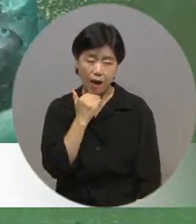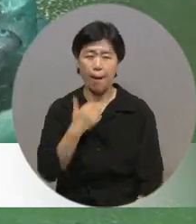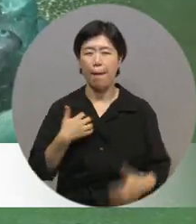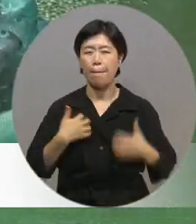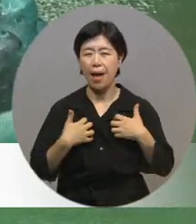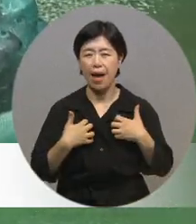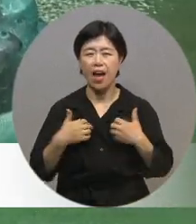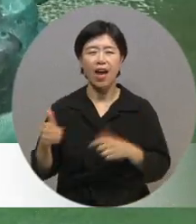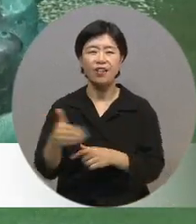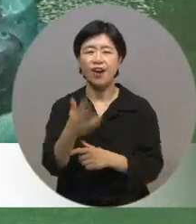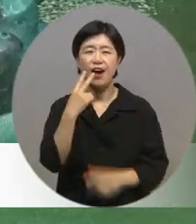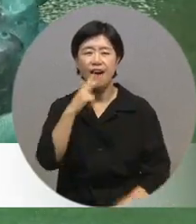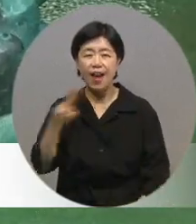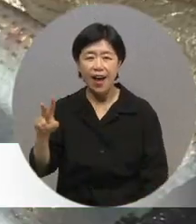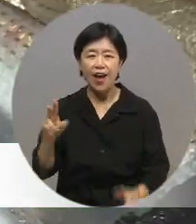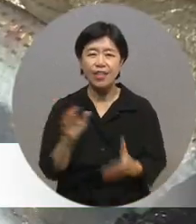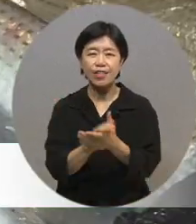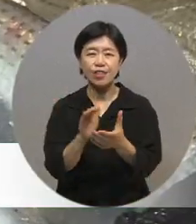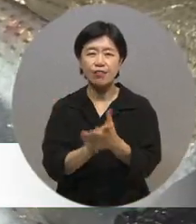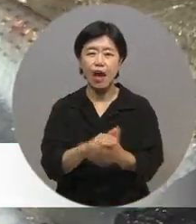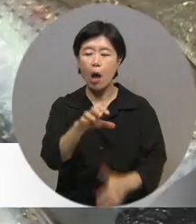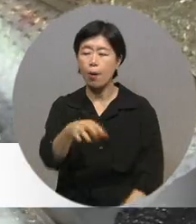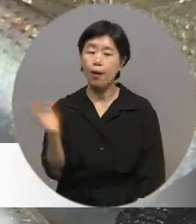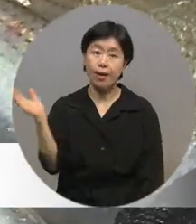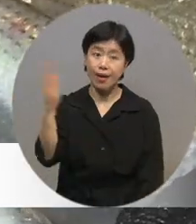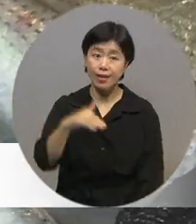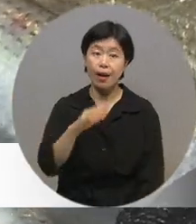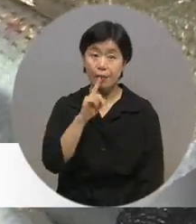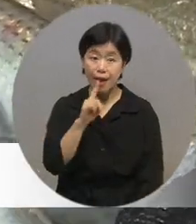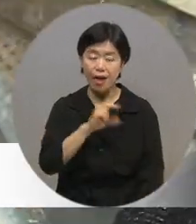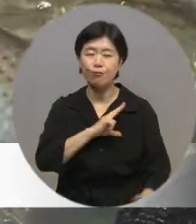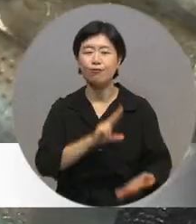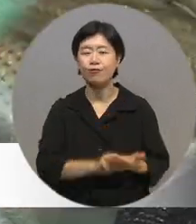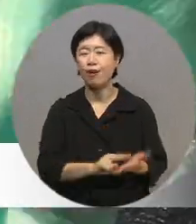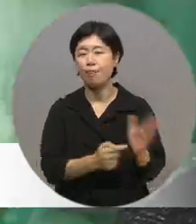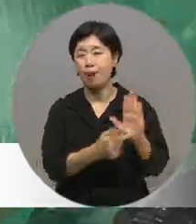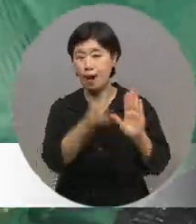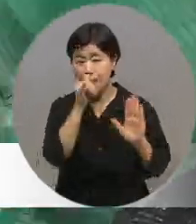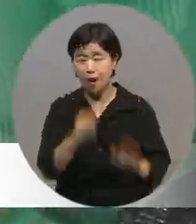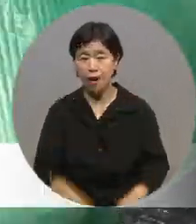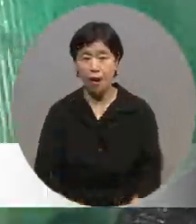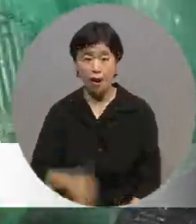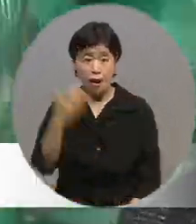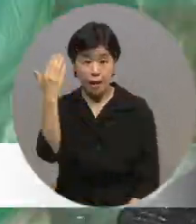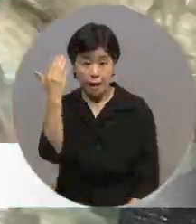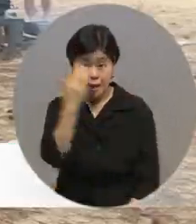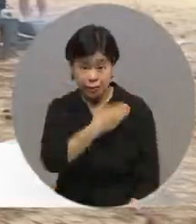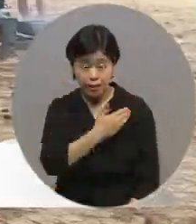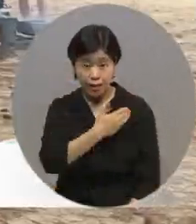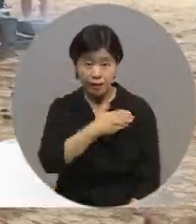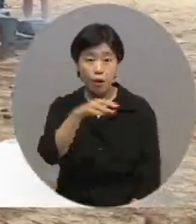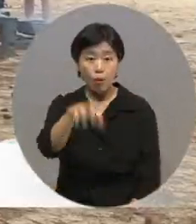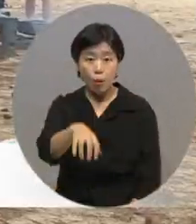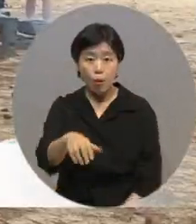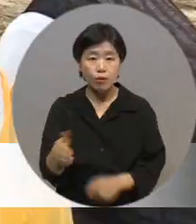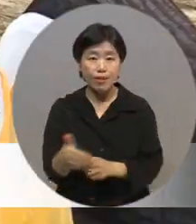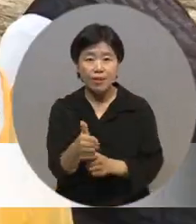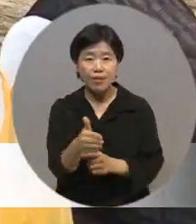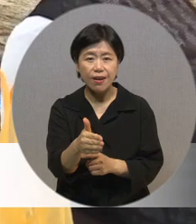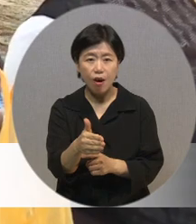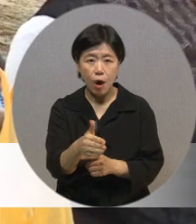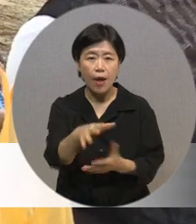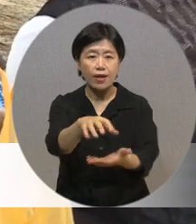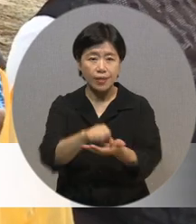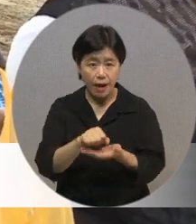전어야, 친구야 보성 가자라는 주제를 내걸며 등량만 청정 갯벌에서 자란 전어로 전어잡기 및